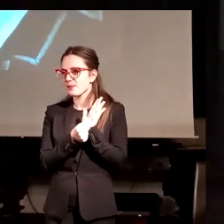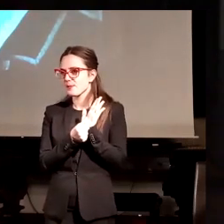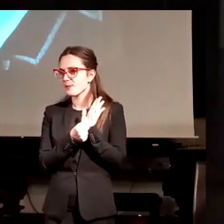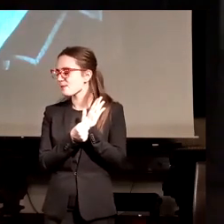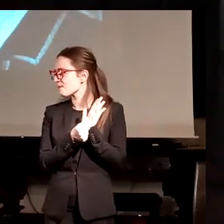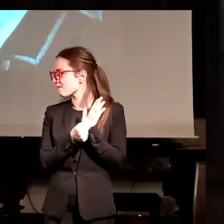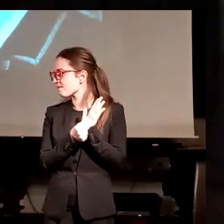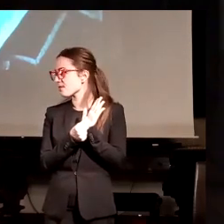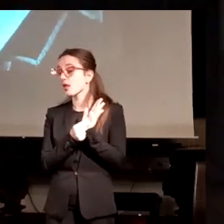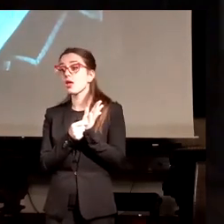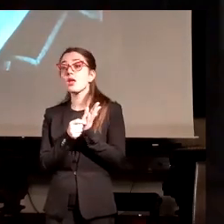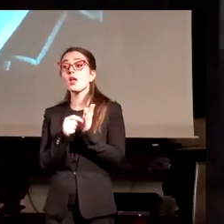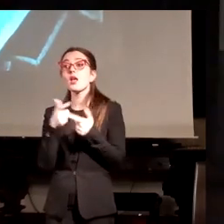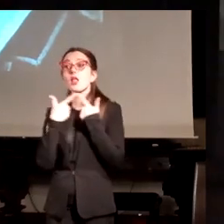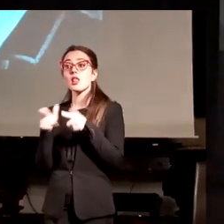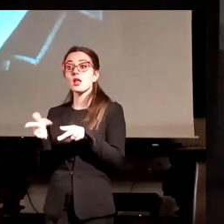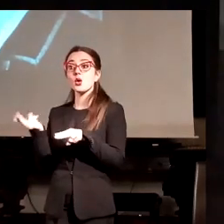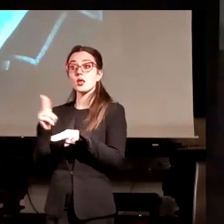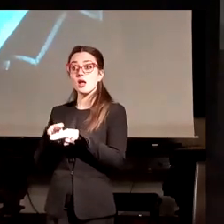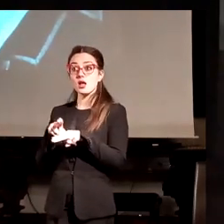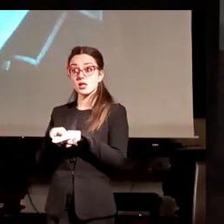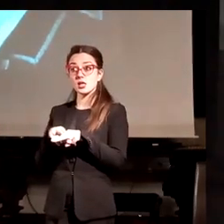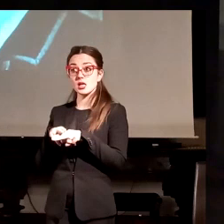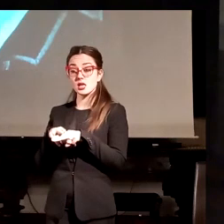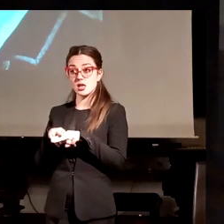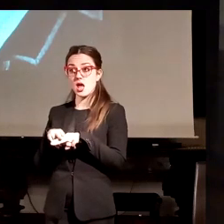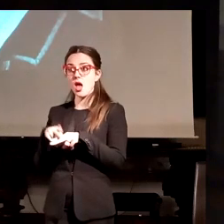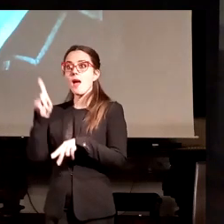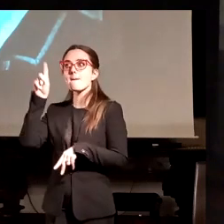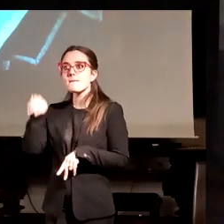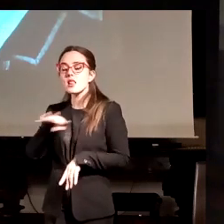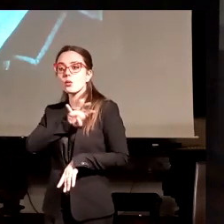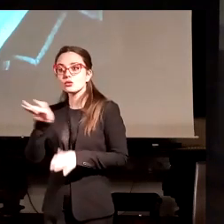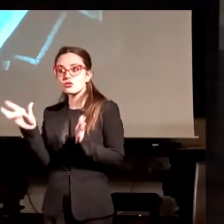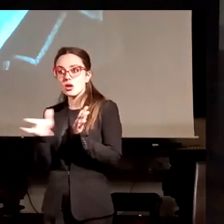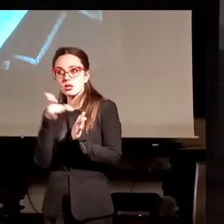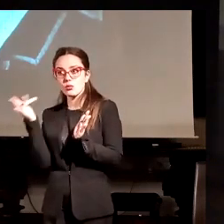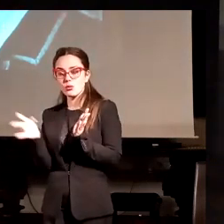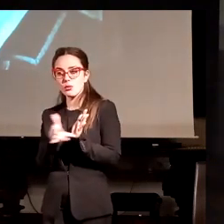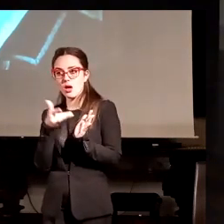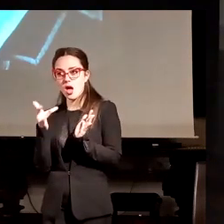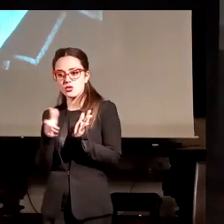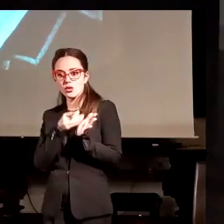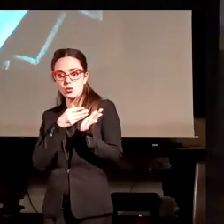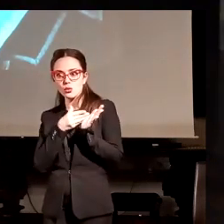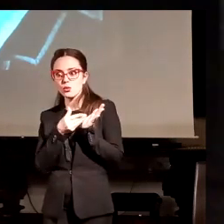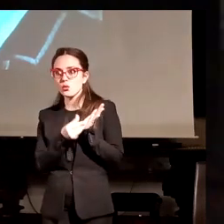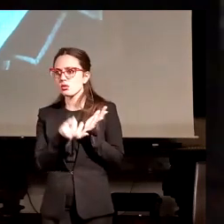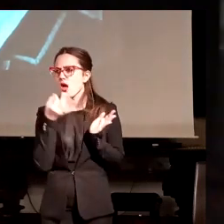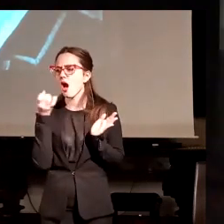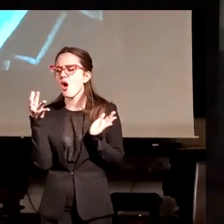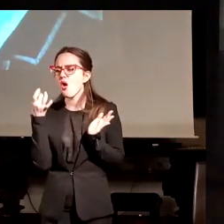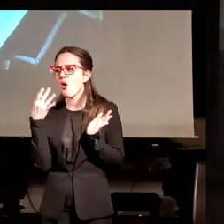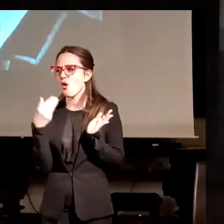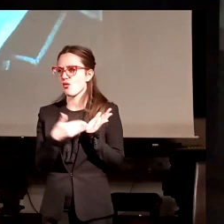in italiano si arriva a 4 mila e 500 pagine tutte di qualità